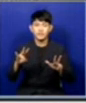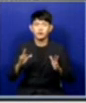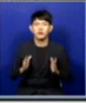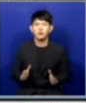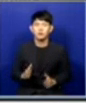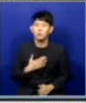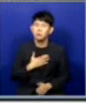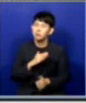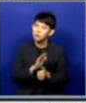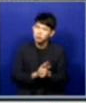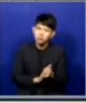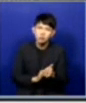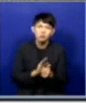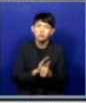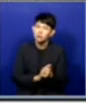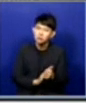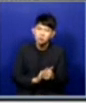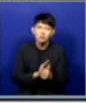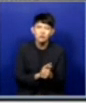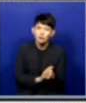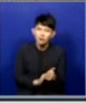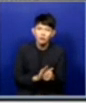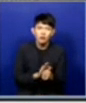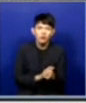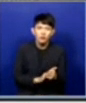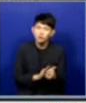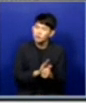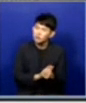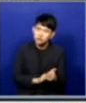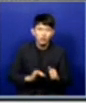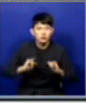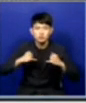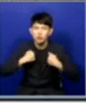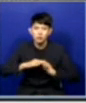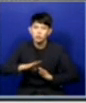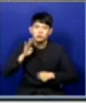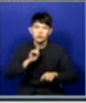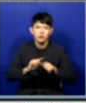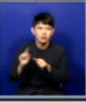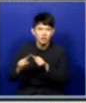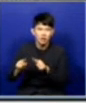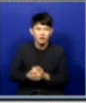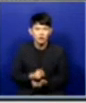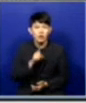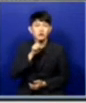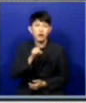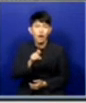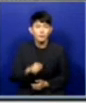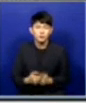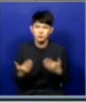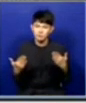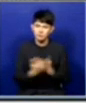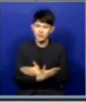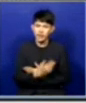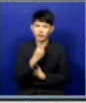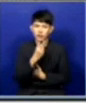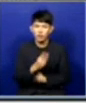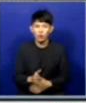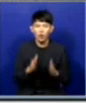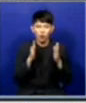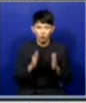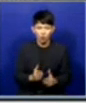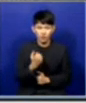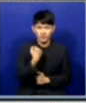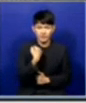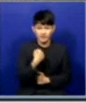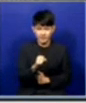จังเลยสงสารผู้ประกอบการเราจะเปลี่ยน DNA จาก10พ่อค้าไม่เท่า1